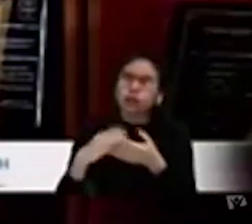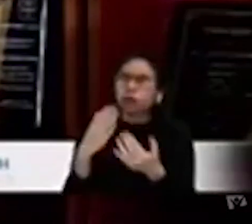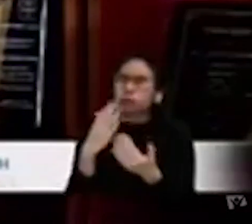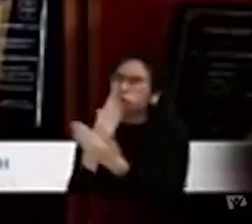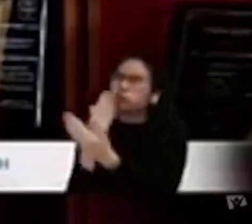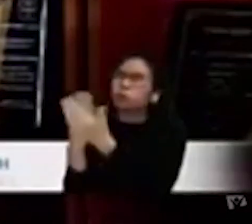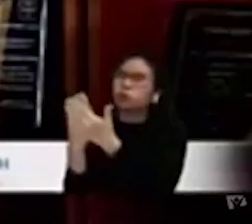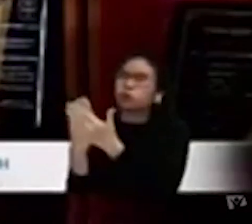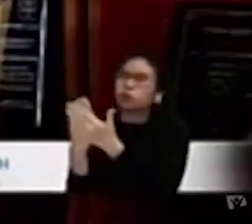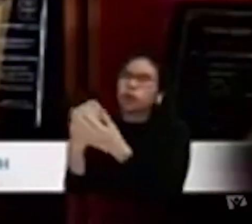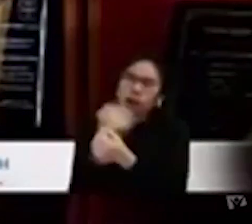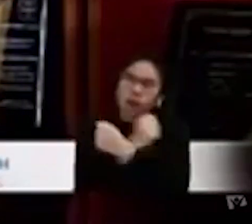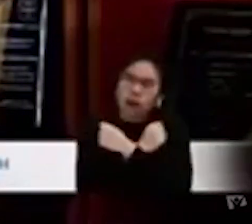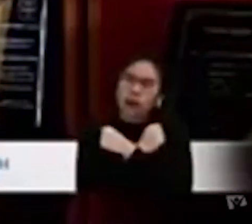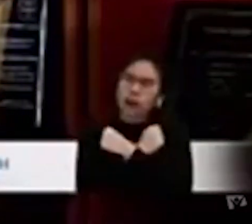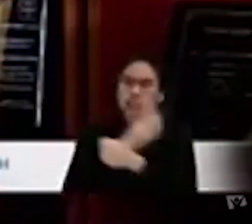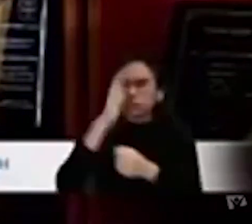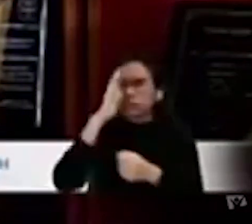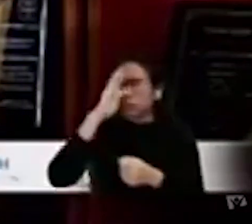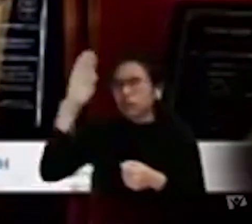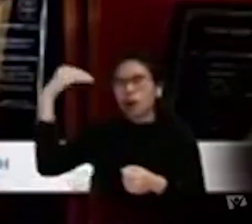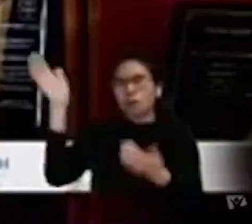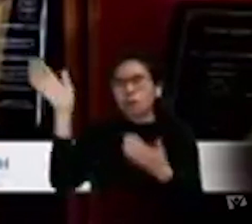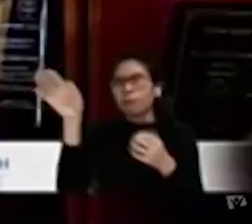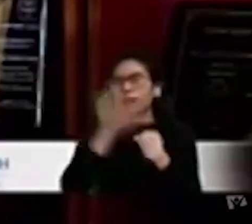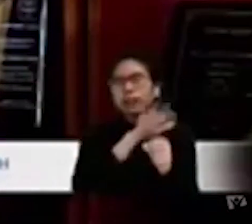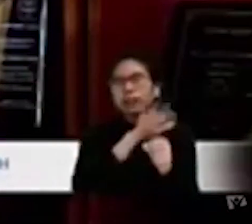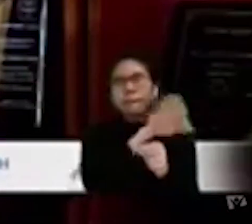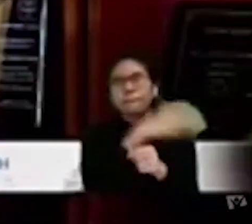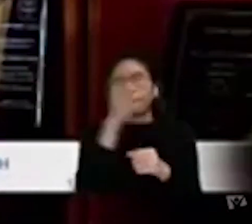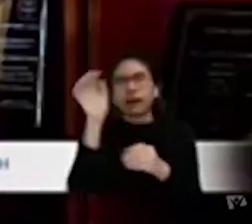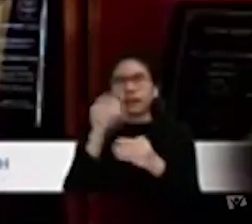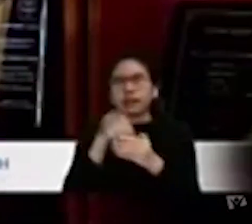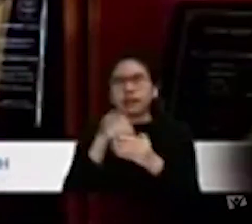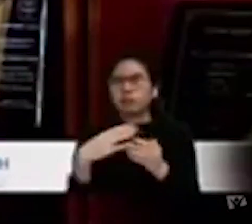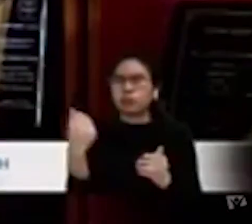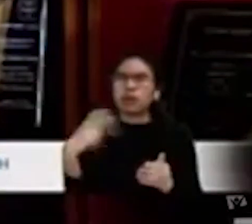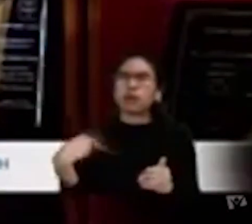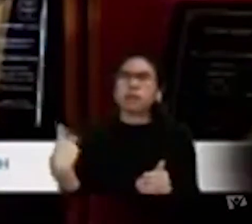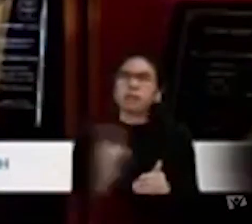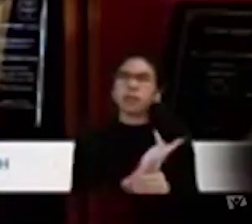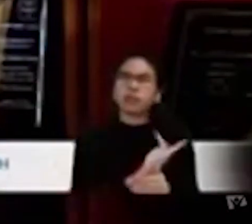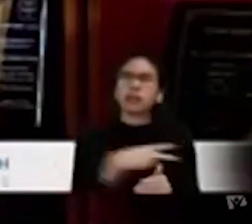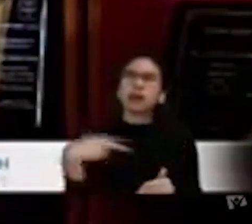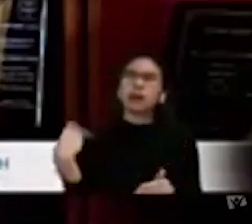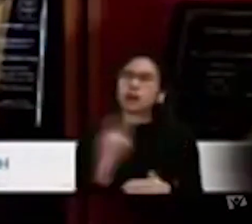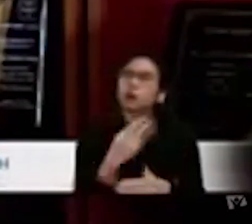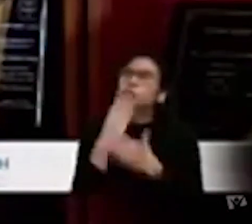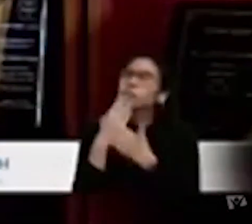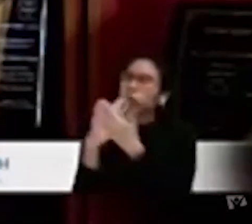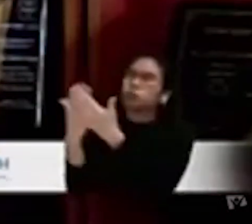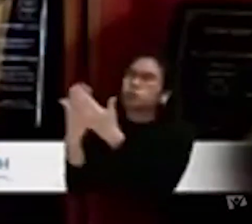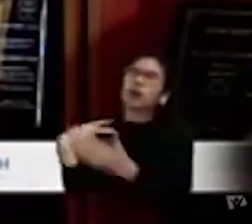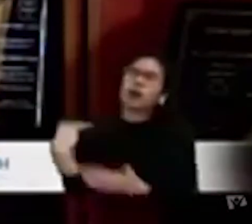kami setiap hari. Kami mengucap syukur karena kami telah menjadi anak-anak Tuhan dan kami